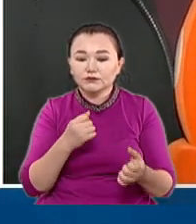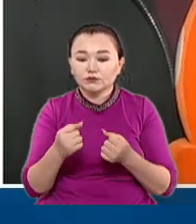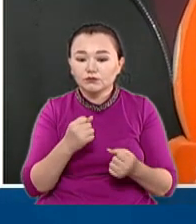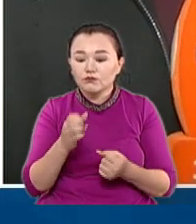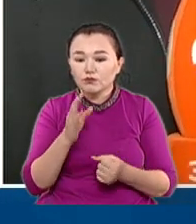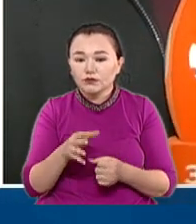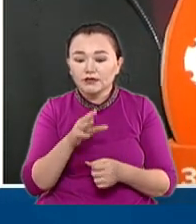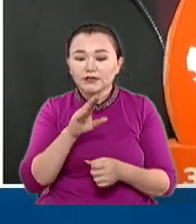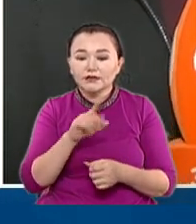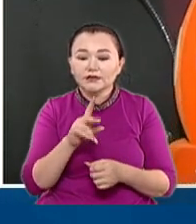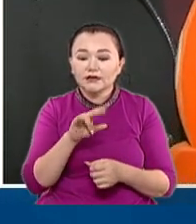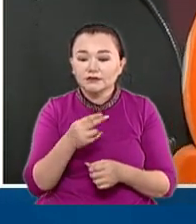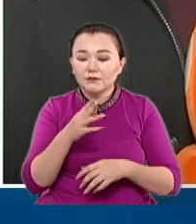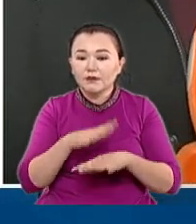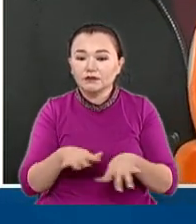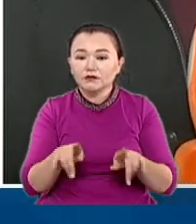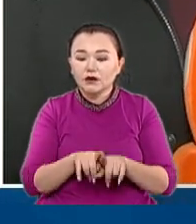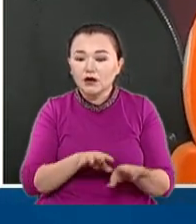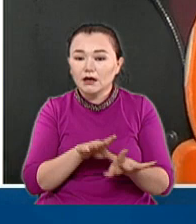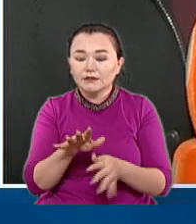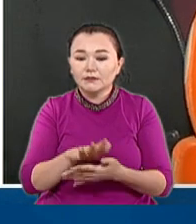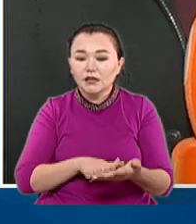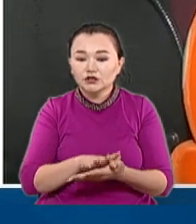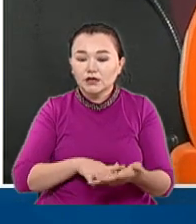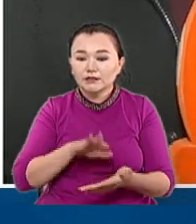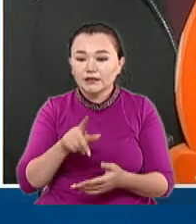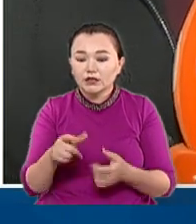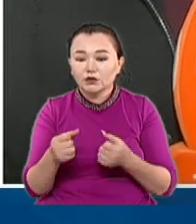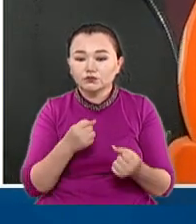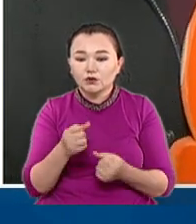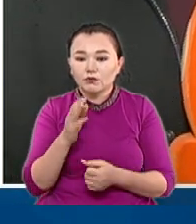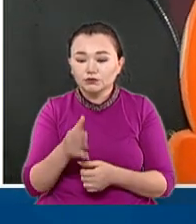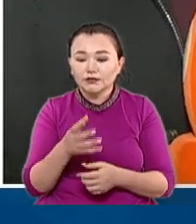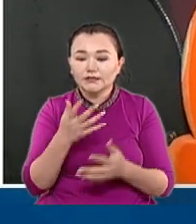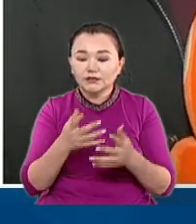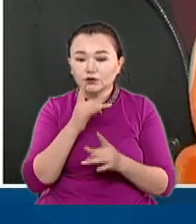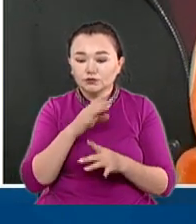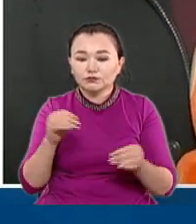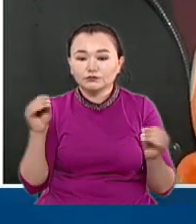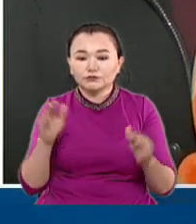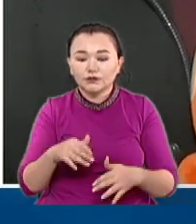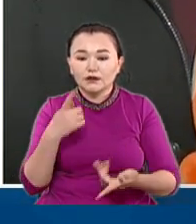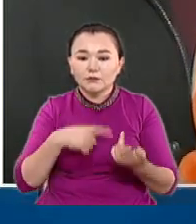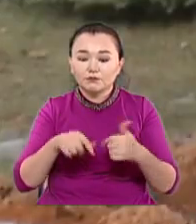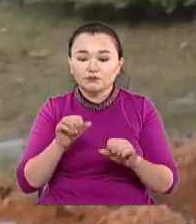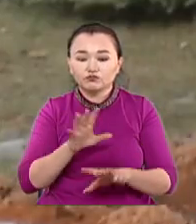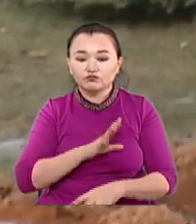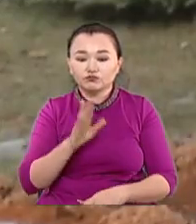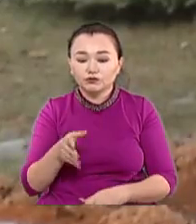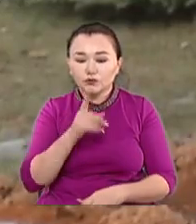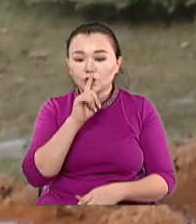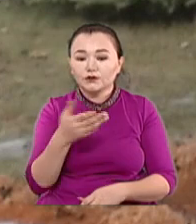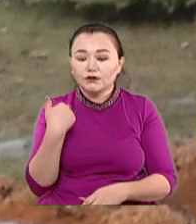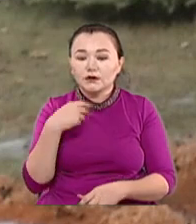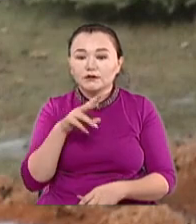Егер ұлттық банк осы сияқты операцияларды жалғастыра берсе, теңге де тұрақтанады. Болмаса, қайта құлдырауы ықтимал. Бір жыл бұрын наурыз